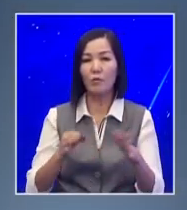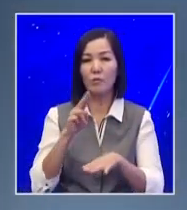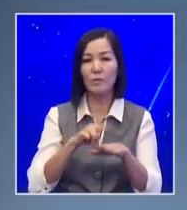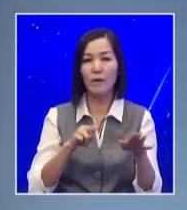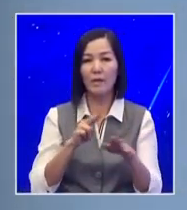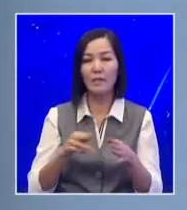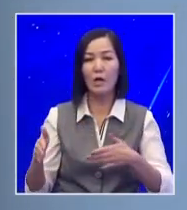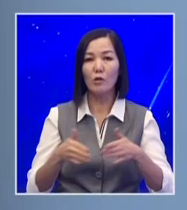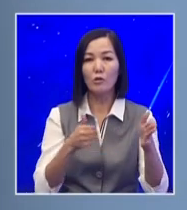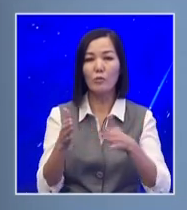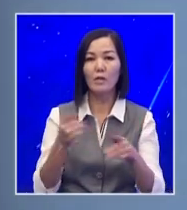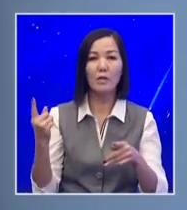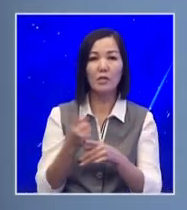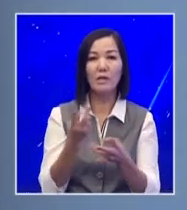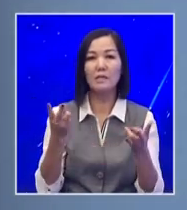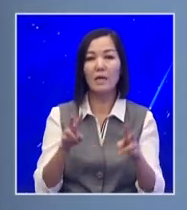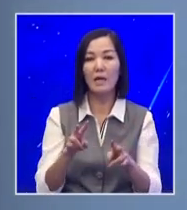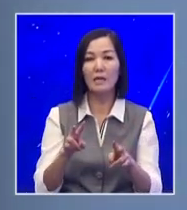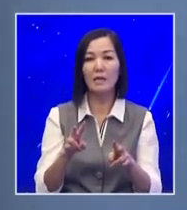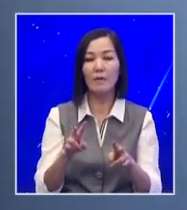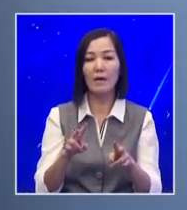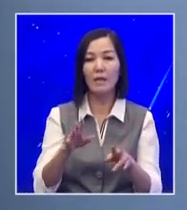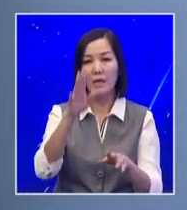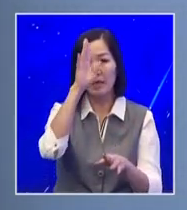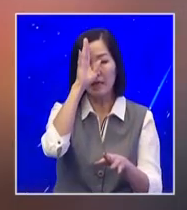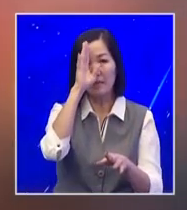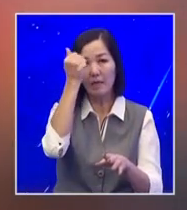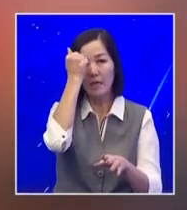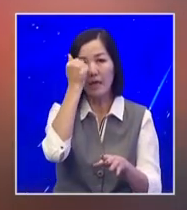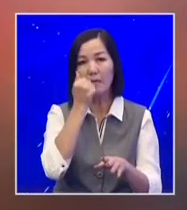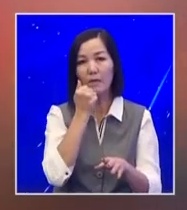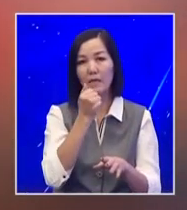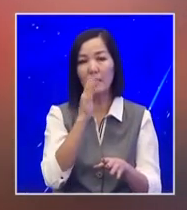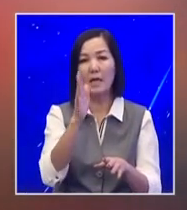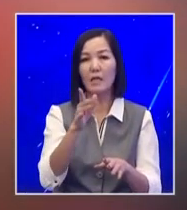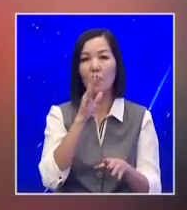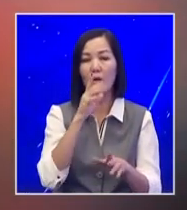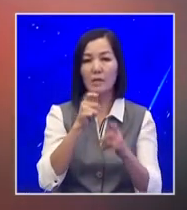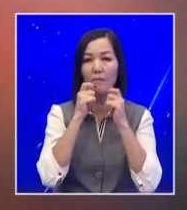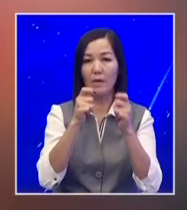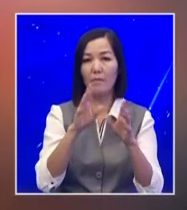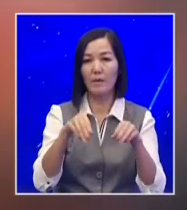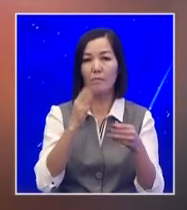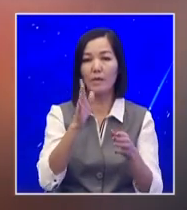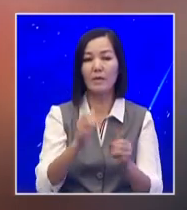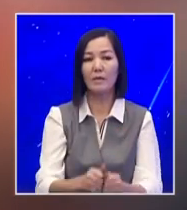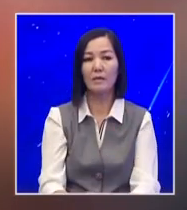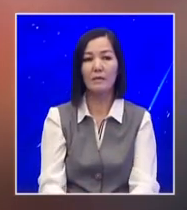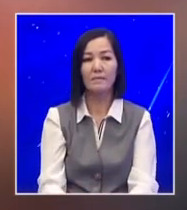жол бойында баланы жалғыз қалдырмаған ер азаматқа алғыс білдірді. Азаматқа алдағы уақытта арнайы марапат